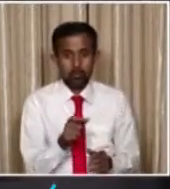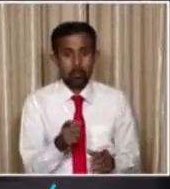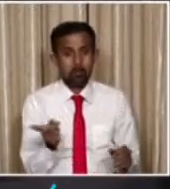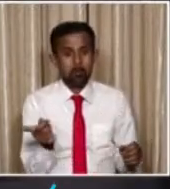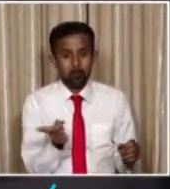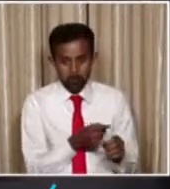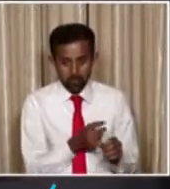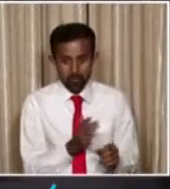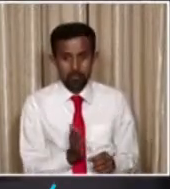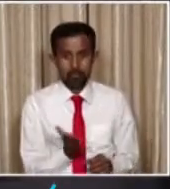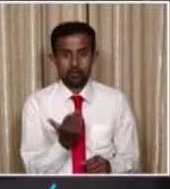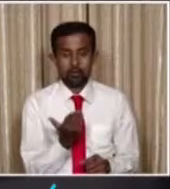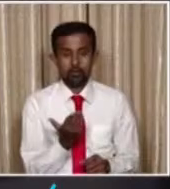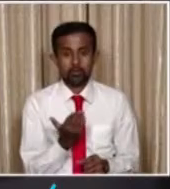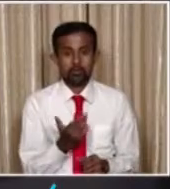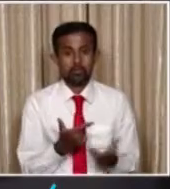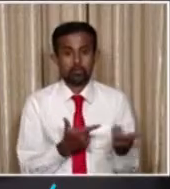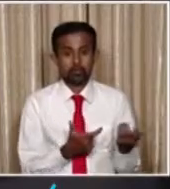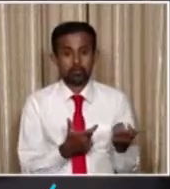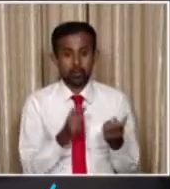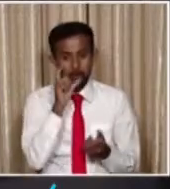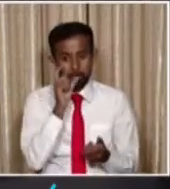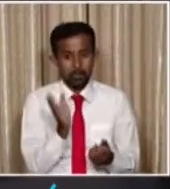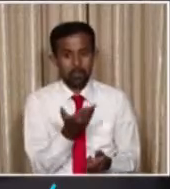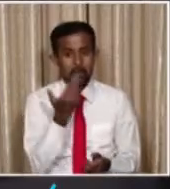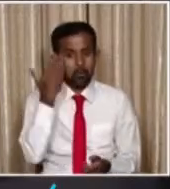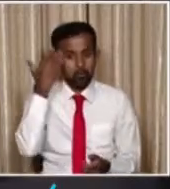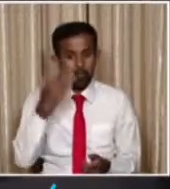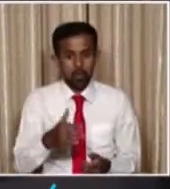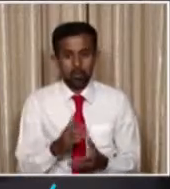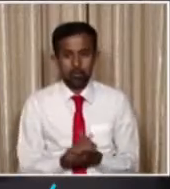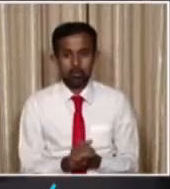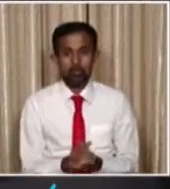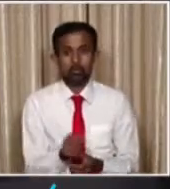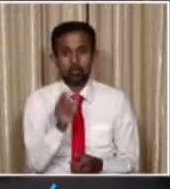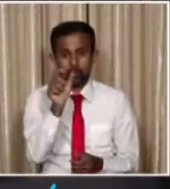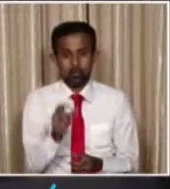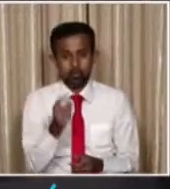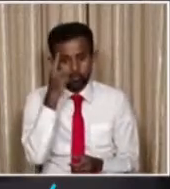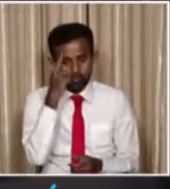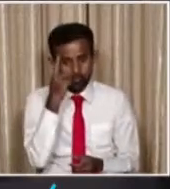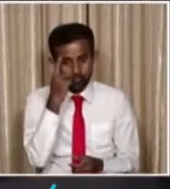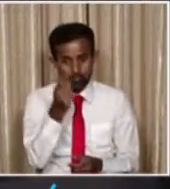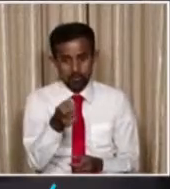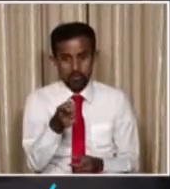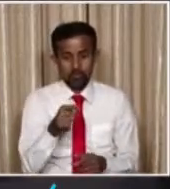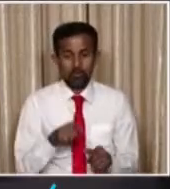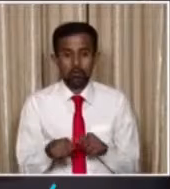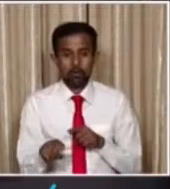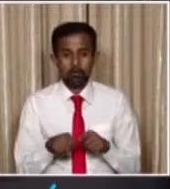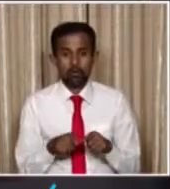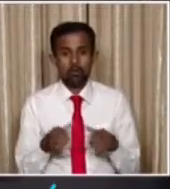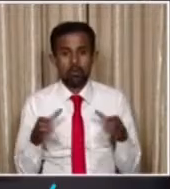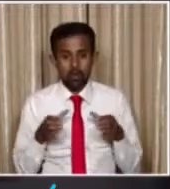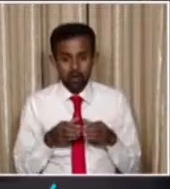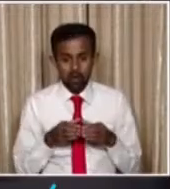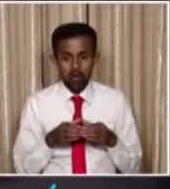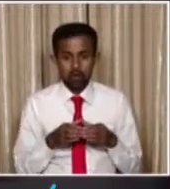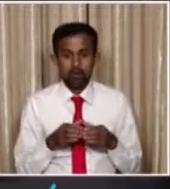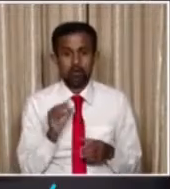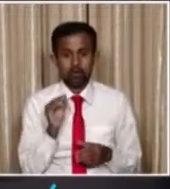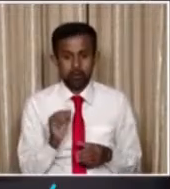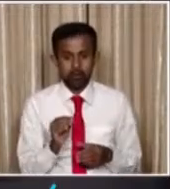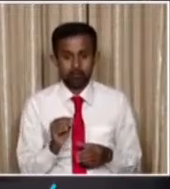මරුම නිසා තමයි ආයුධ පෙන්වන්න ගිහිල්ලා මැරෙන්නේ. ඒසා ඔබතුමා මතක තියාගන්න ඒ වගේ කණ්ඩායමක් ඉන්නවනම් ඒ